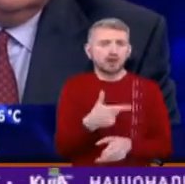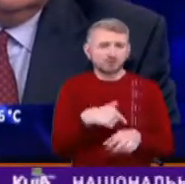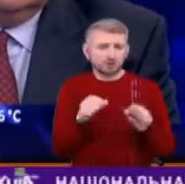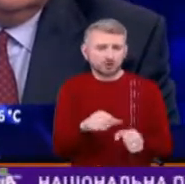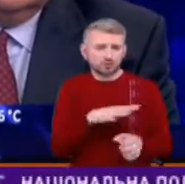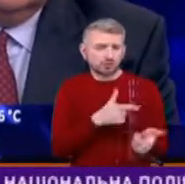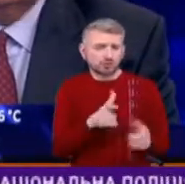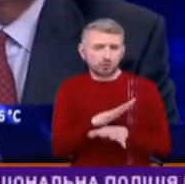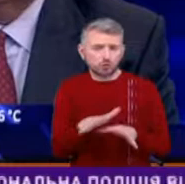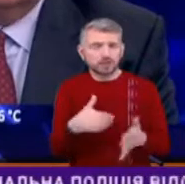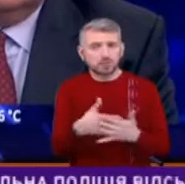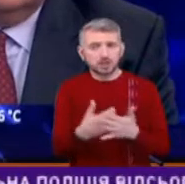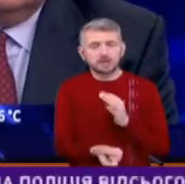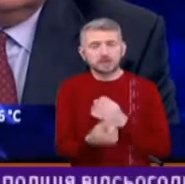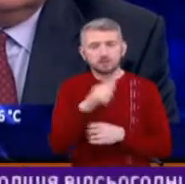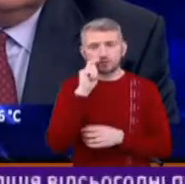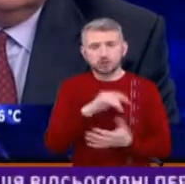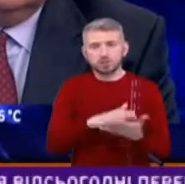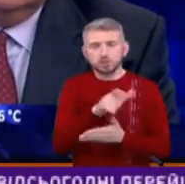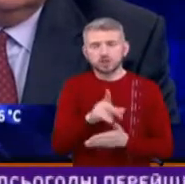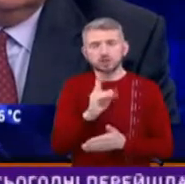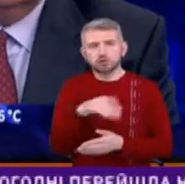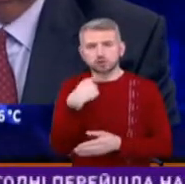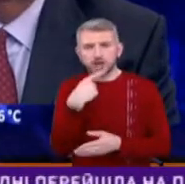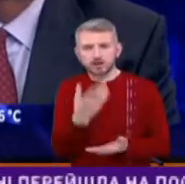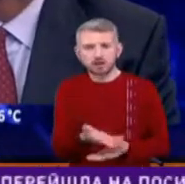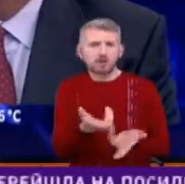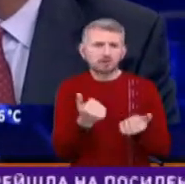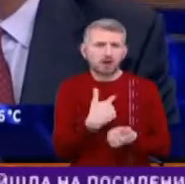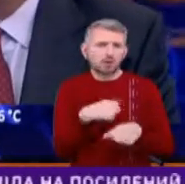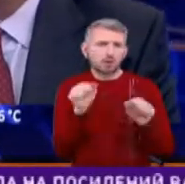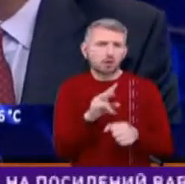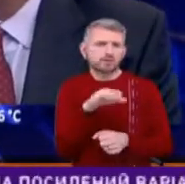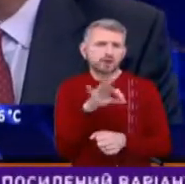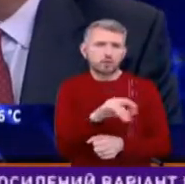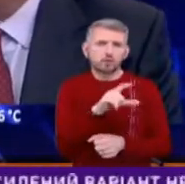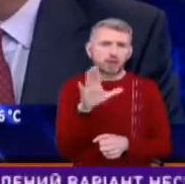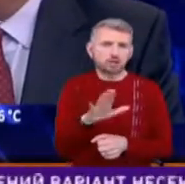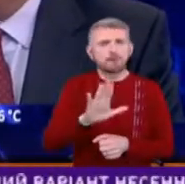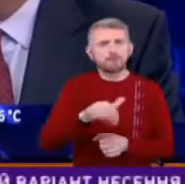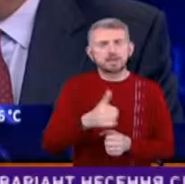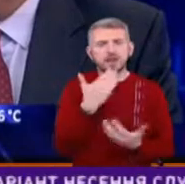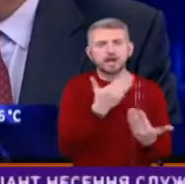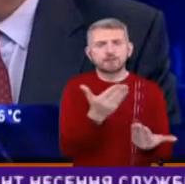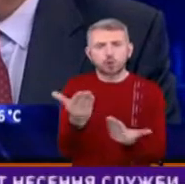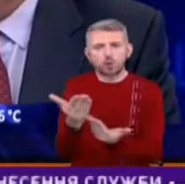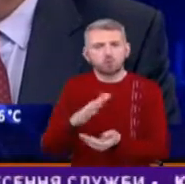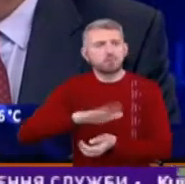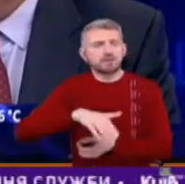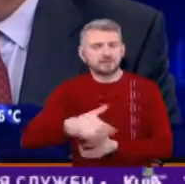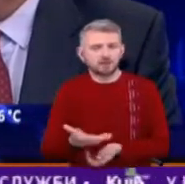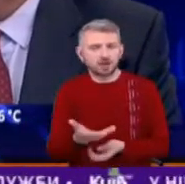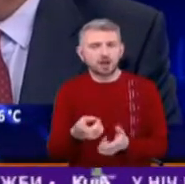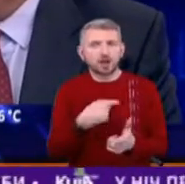бути до цього не готові? Ну, наприклад, з'являться в Україні політики, які будуть казати, так, ми можемо в НАТО, в ЄС, але тільки після референдуму, колись пізніше.